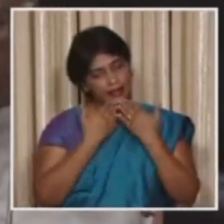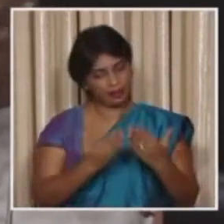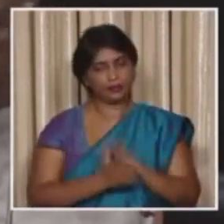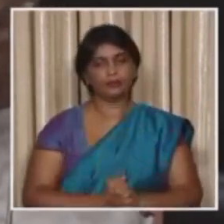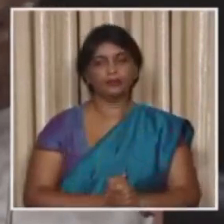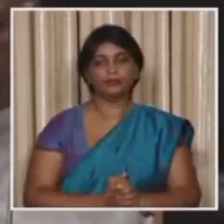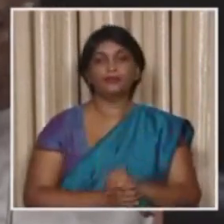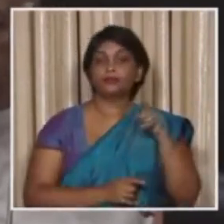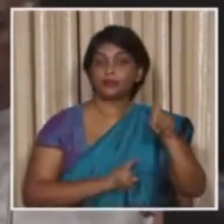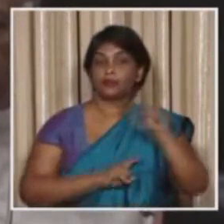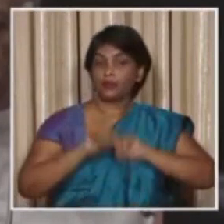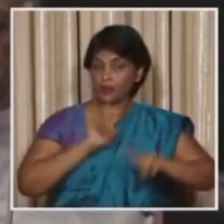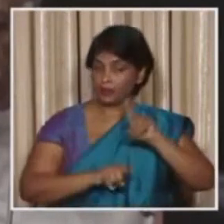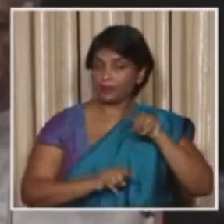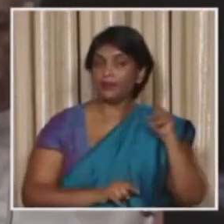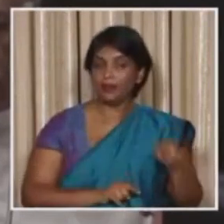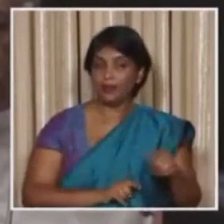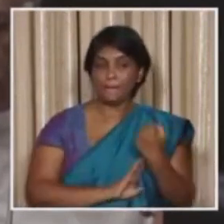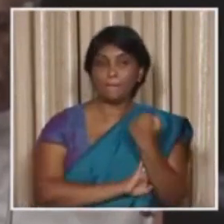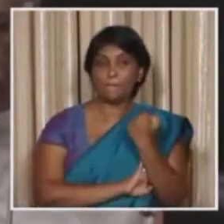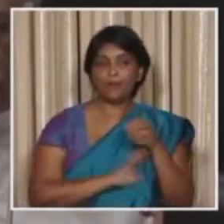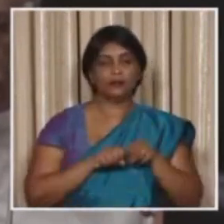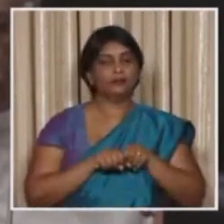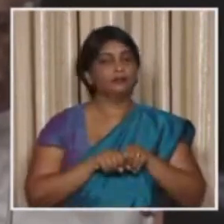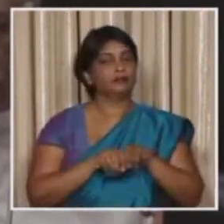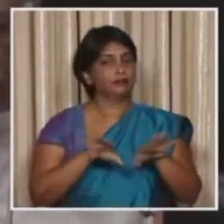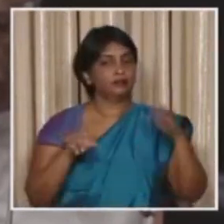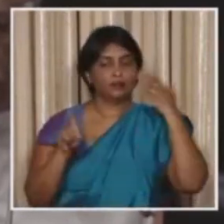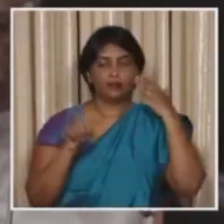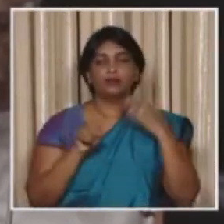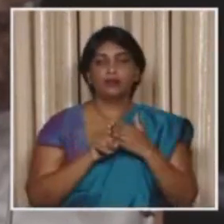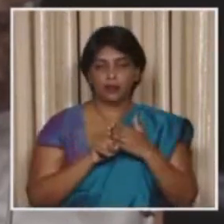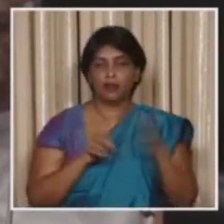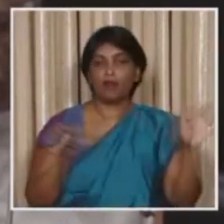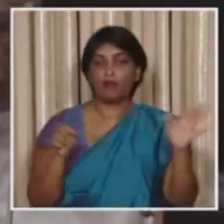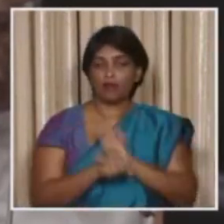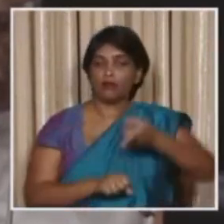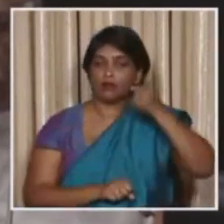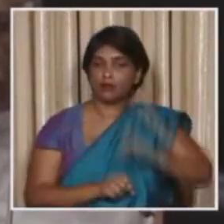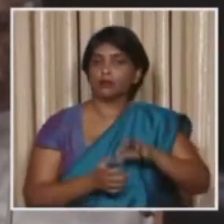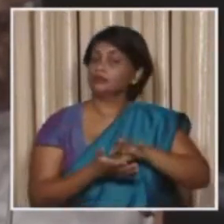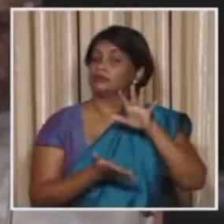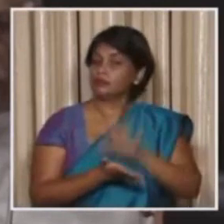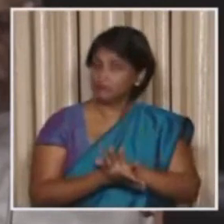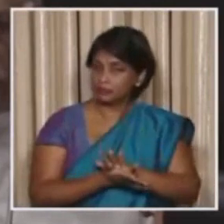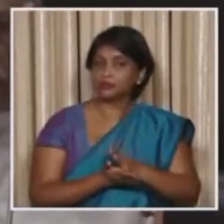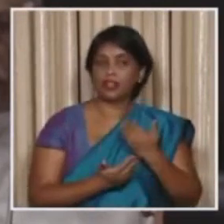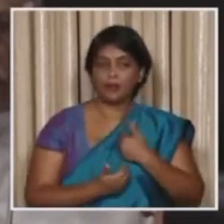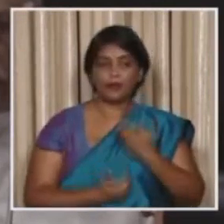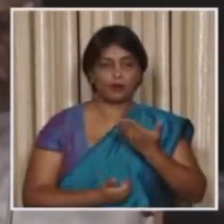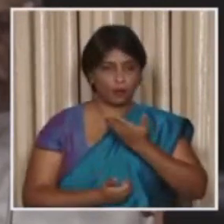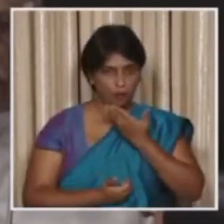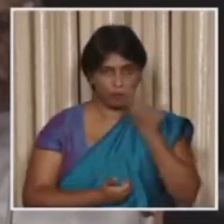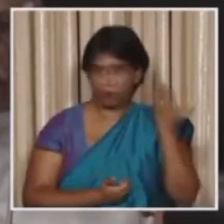வெனவா எம சமுலுவேதி பலே விமத்திகத கிரீம பிலிபந்த பூர்ண ஏகந்தாவிட்ட பெமினீமட அப்பட புலுவாங்